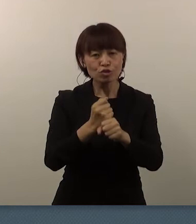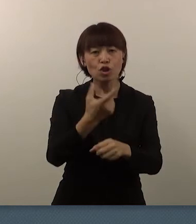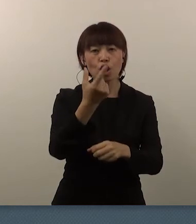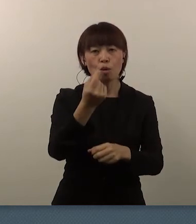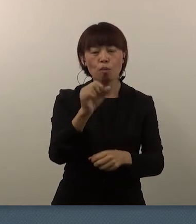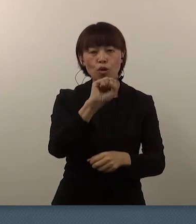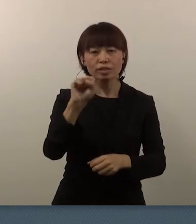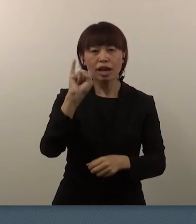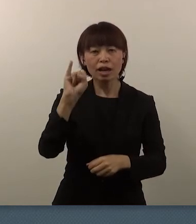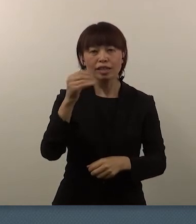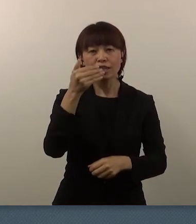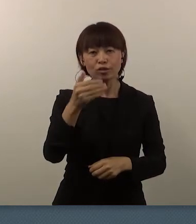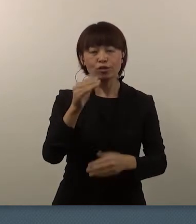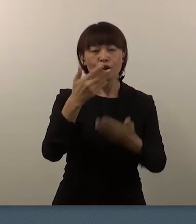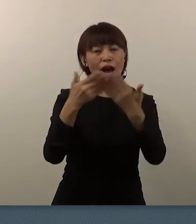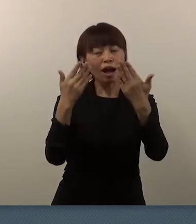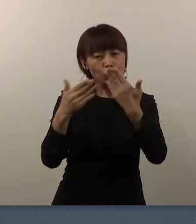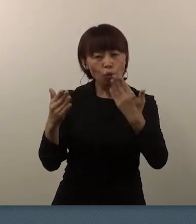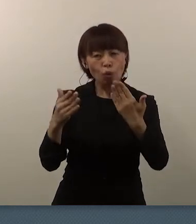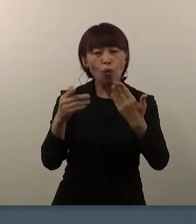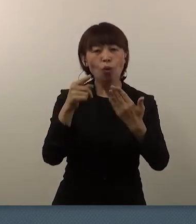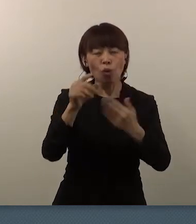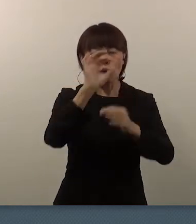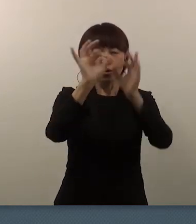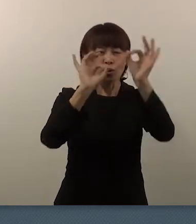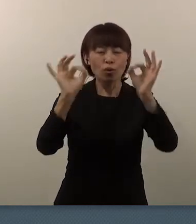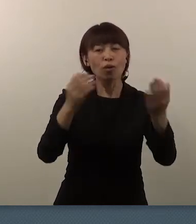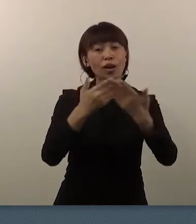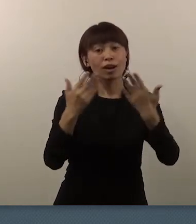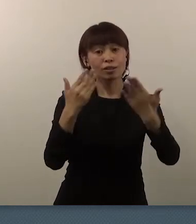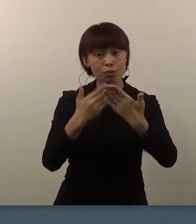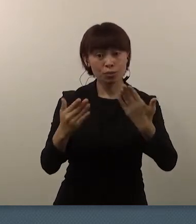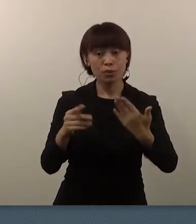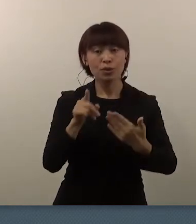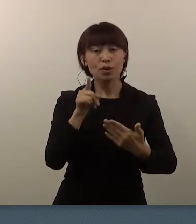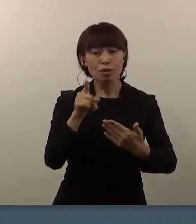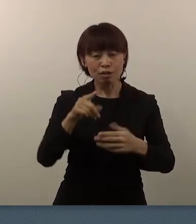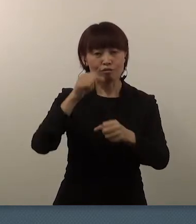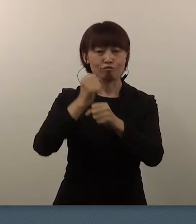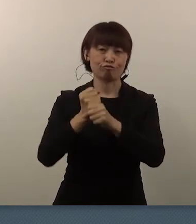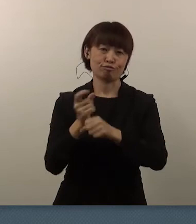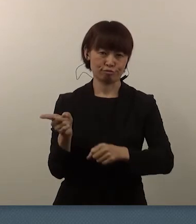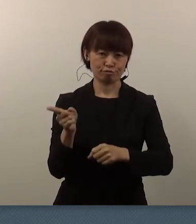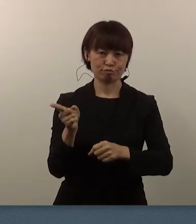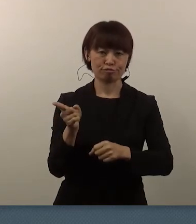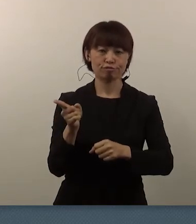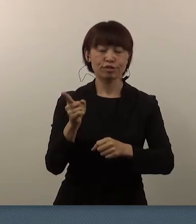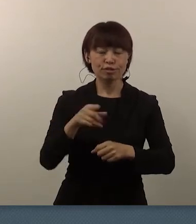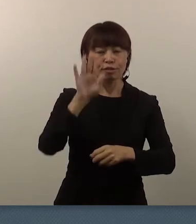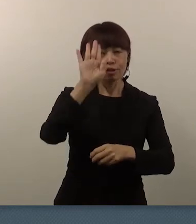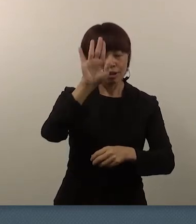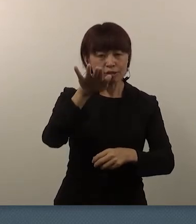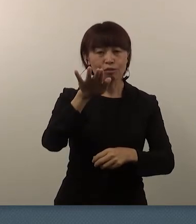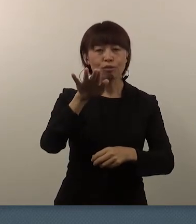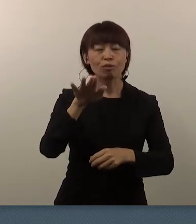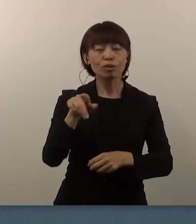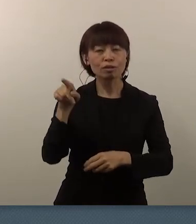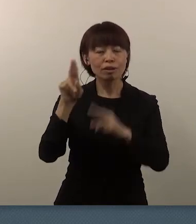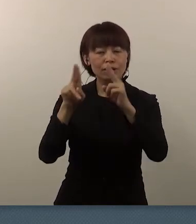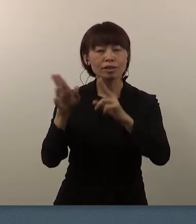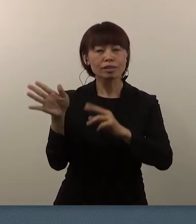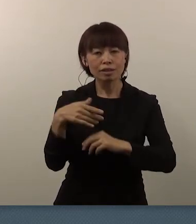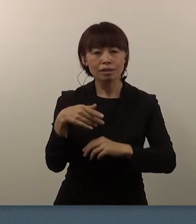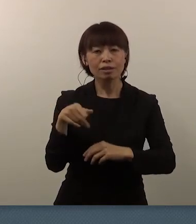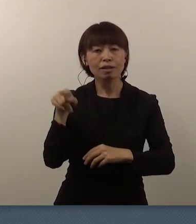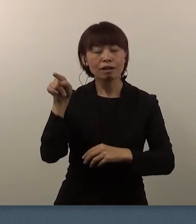ってアートになっていると、こういうものでありますけれども、このモザイクアートを完成させた後、株式会社 APC マネジメント